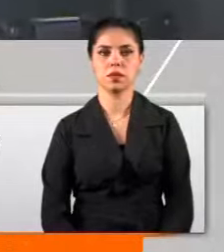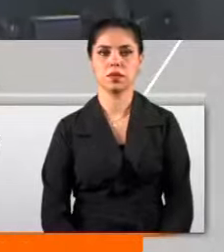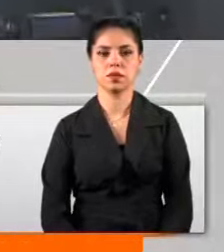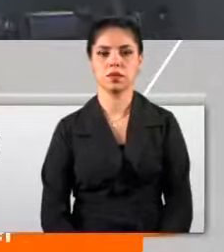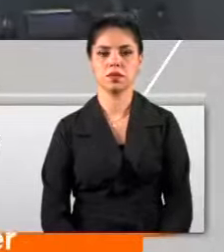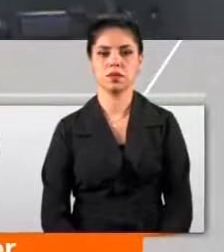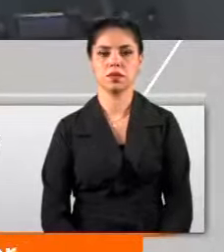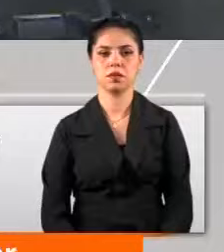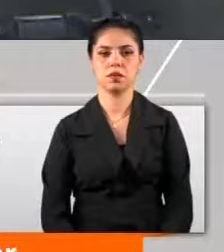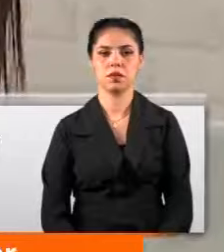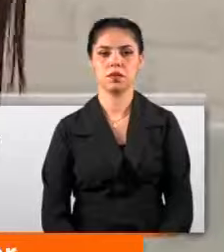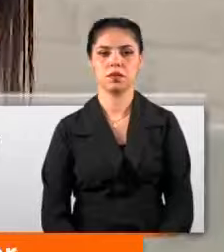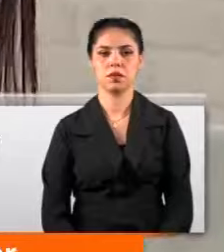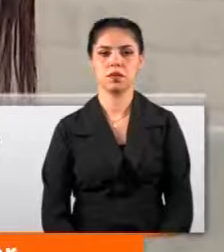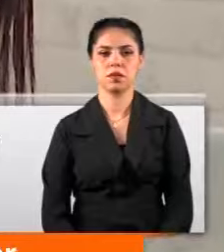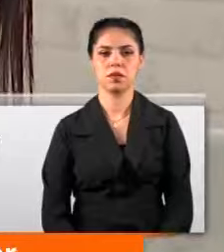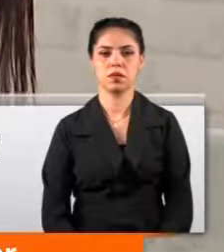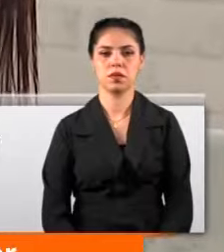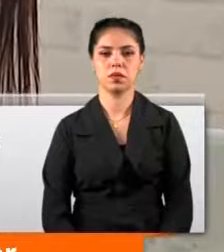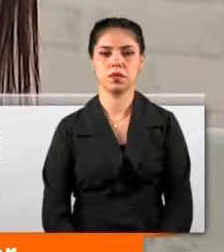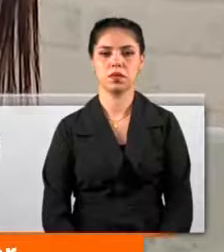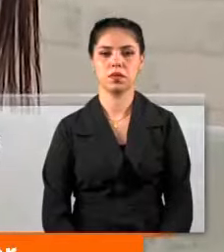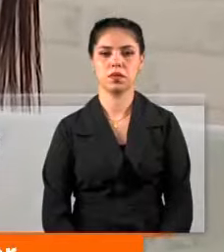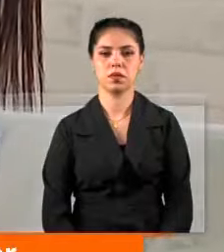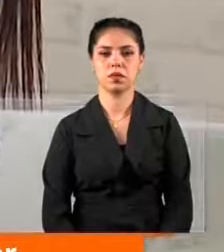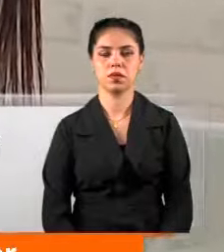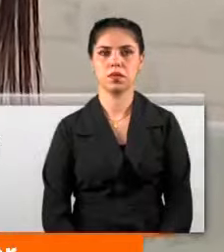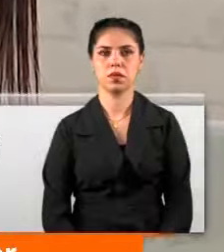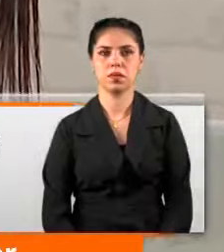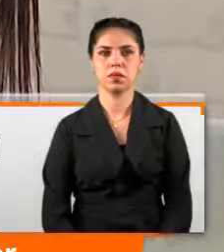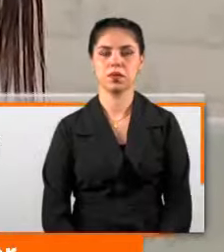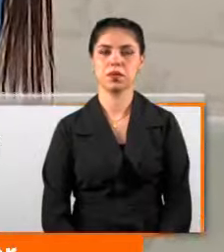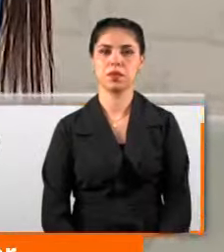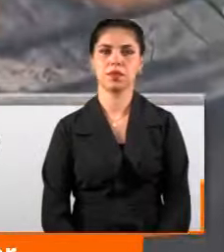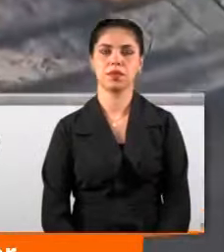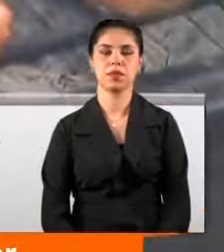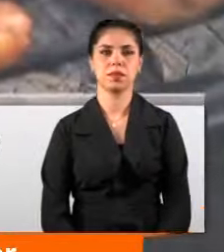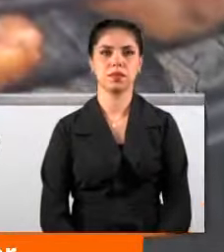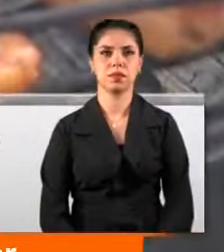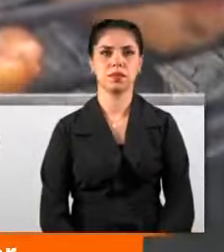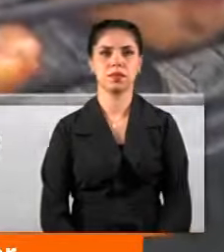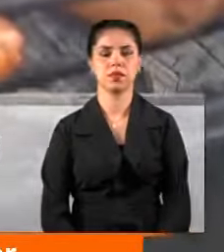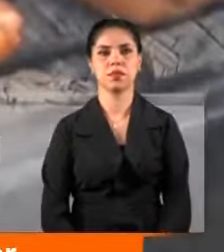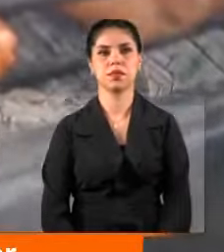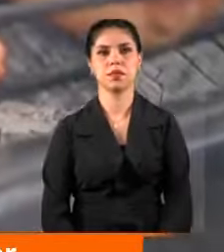Tam serbest piyasa şeyi yok. Birilerinin artık el atması lazım. Dur demesi lazım.